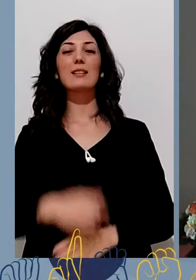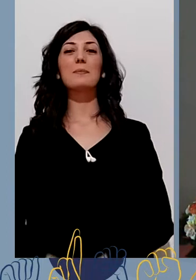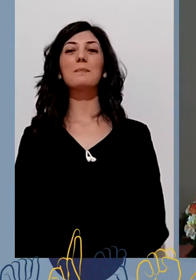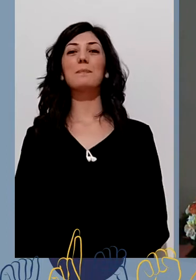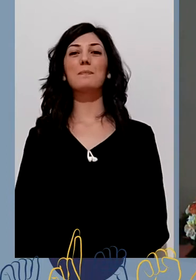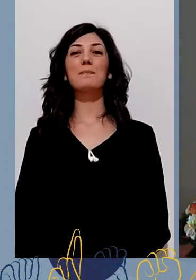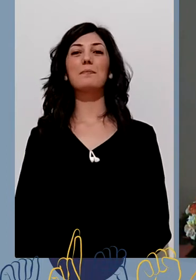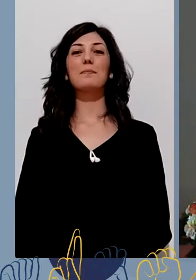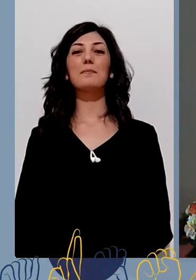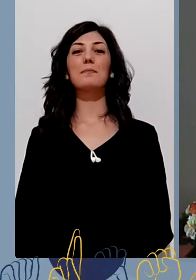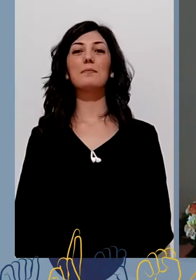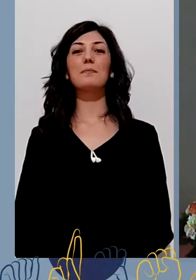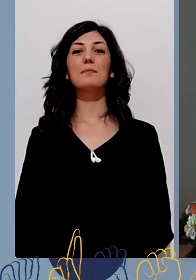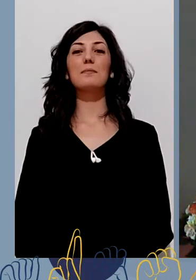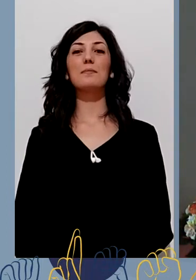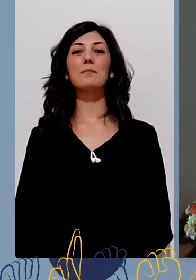No,